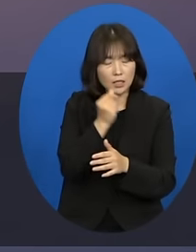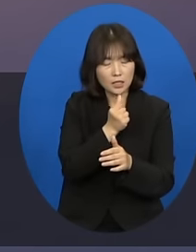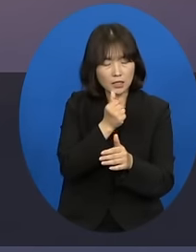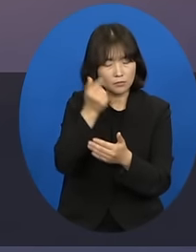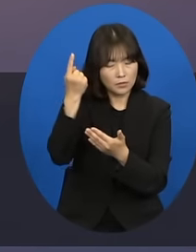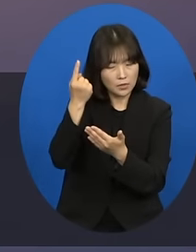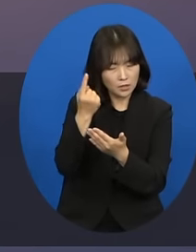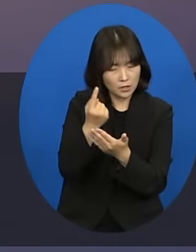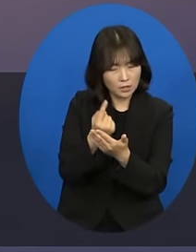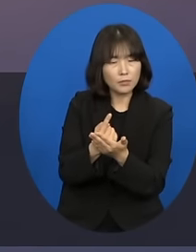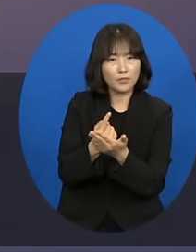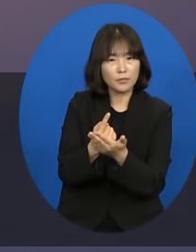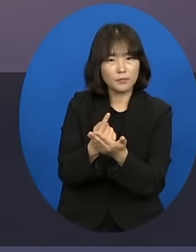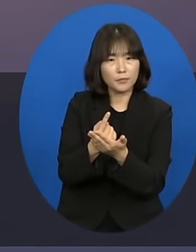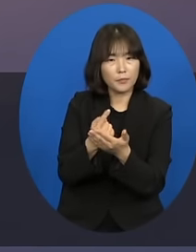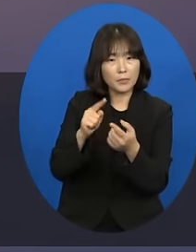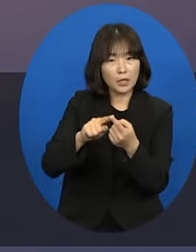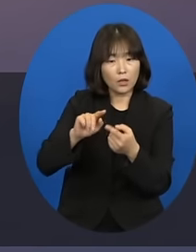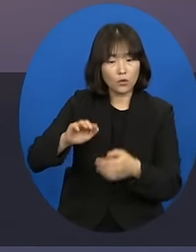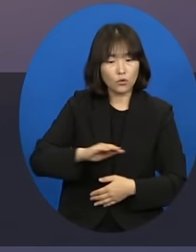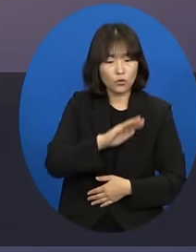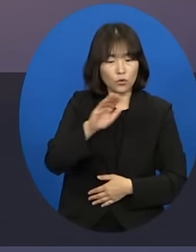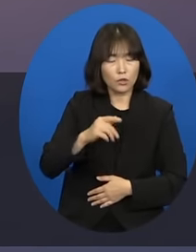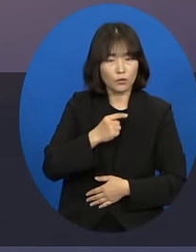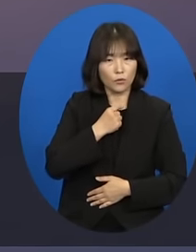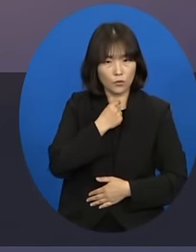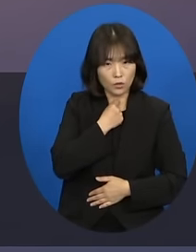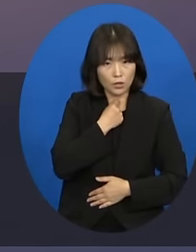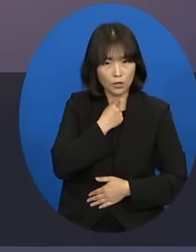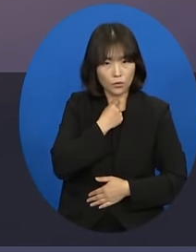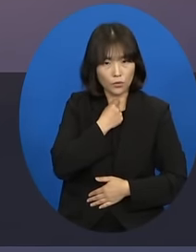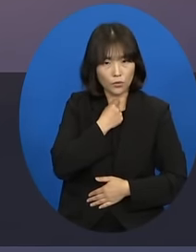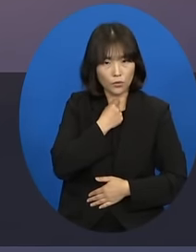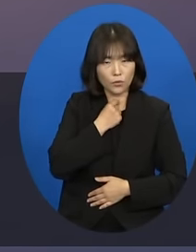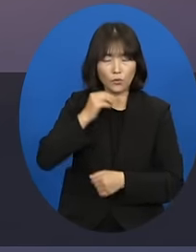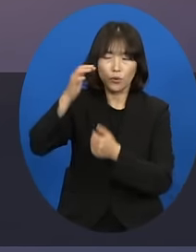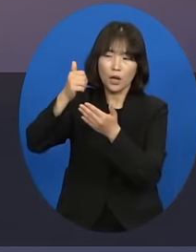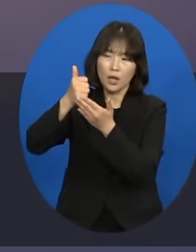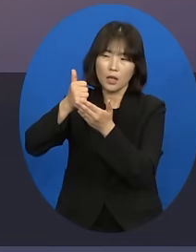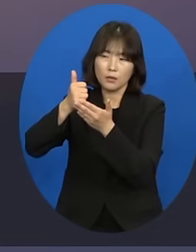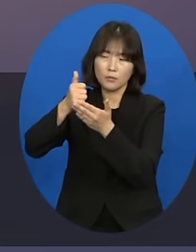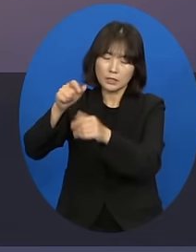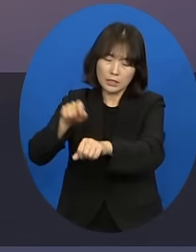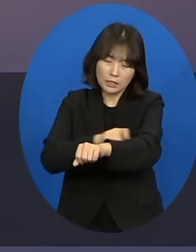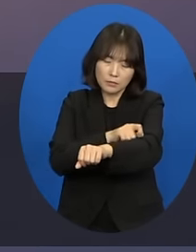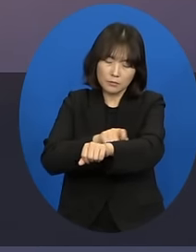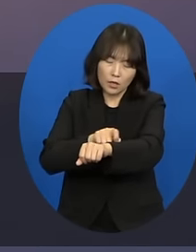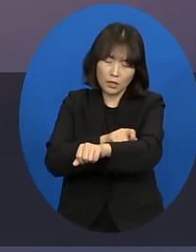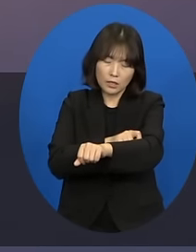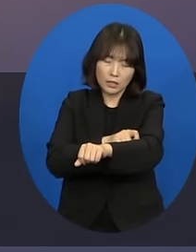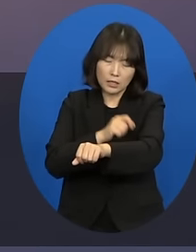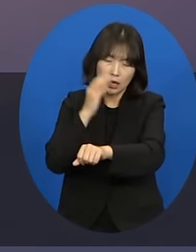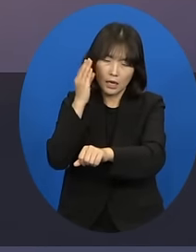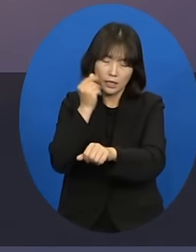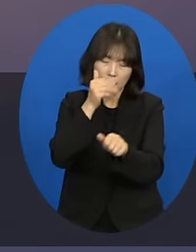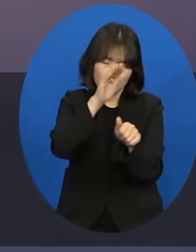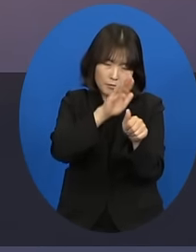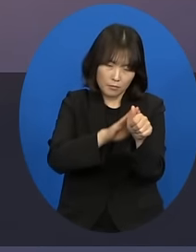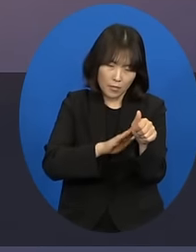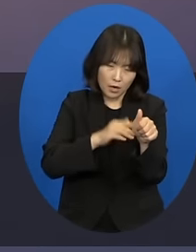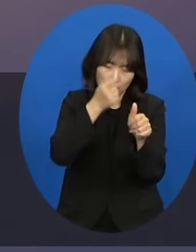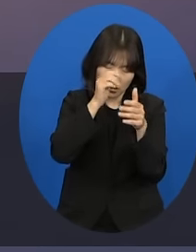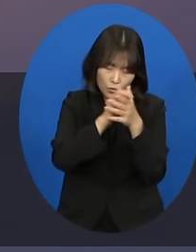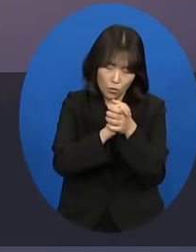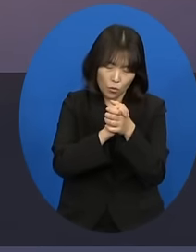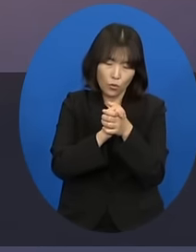바라고, 또 그렇게 특별히 하나님의 기름을 바르고 기도하는 것을 명하고 있습니다, 말씀에서. 그